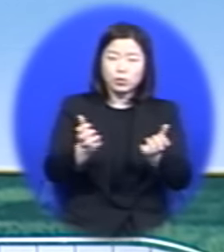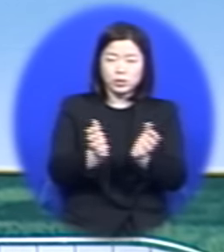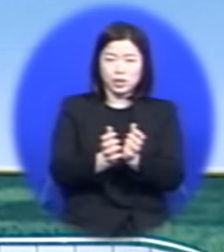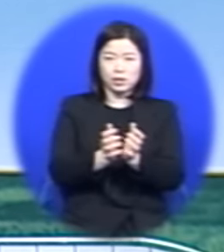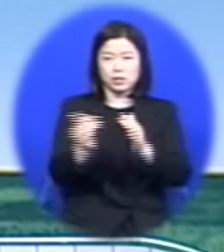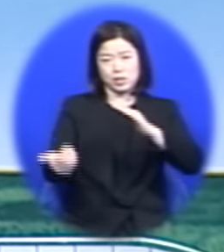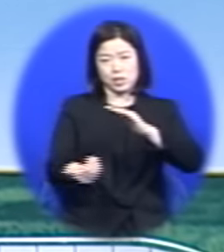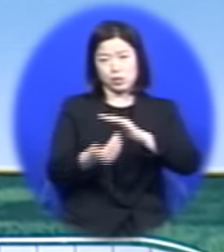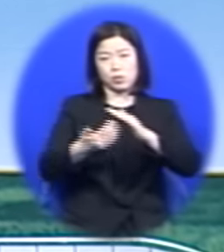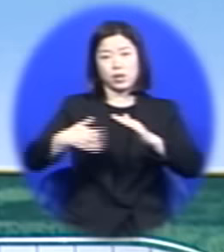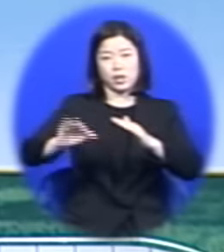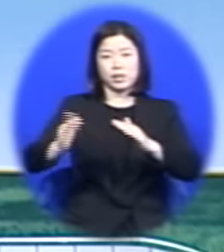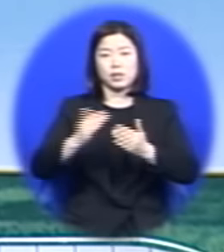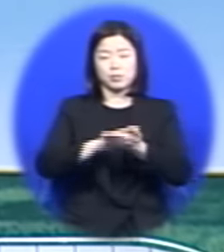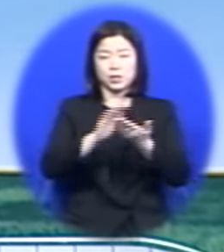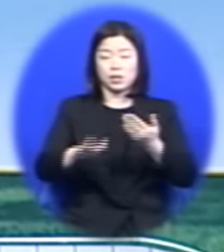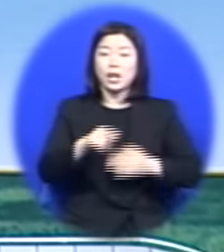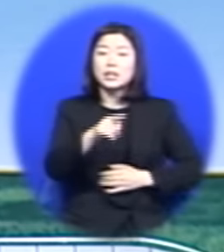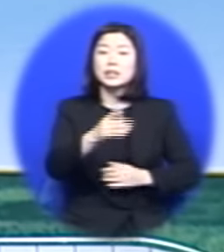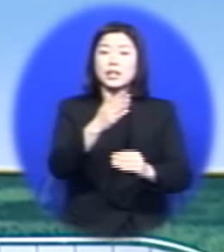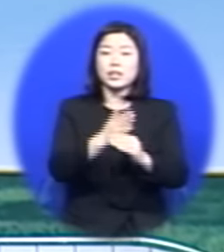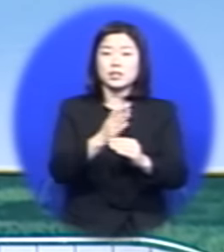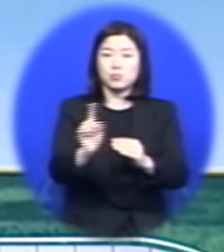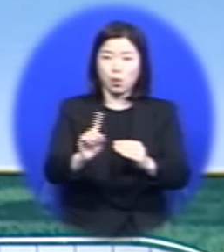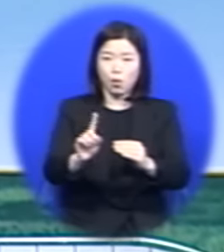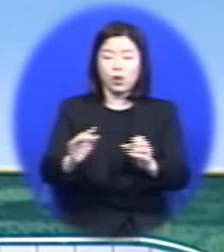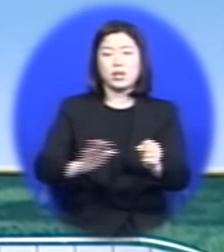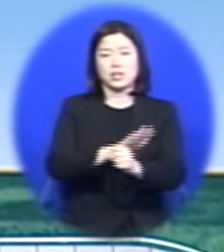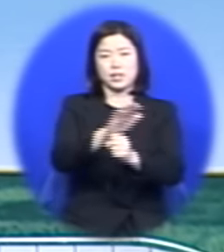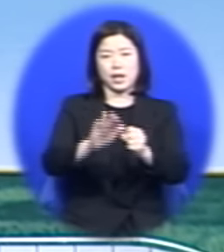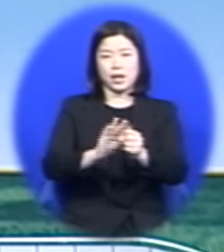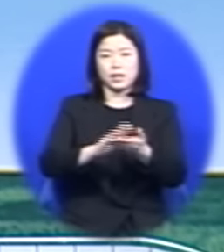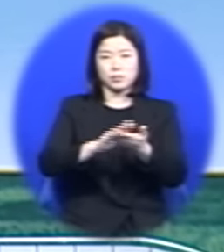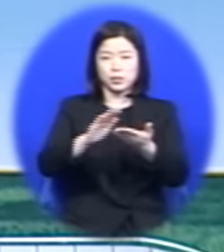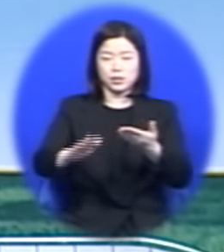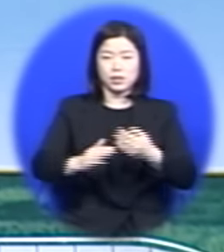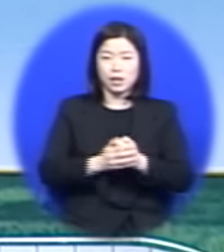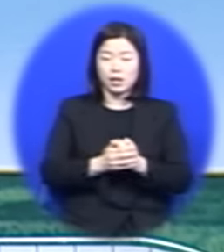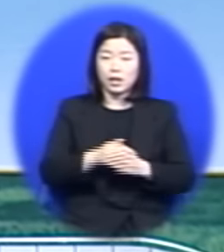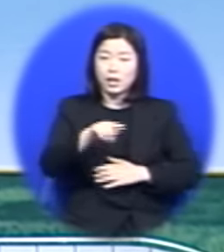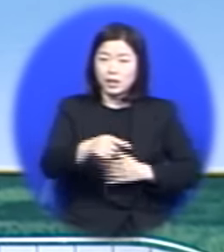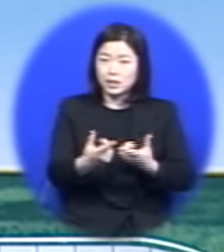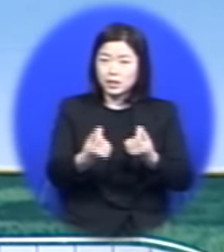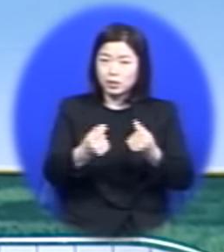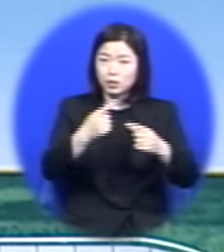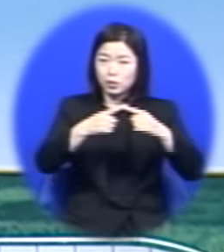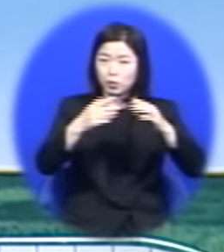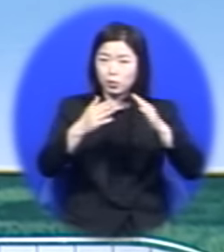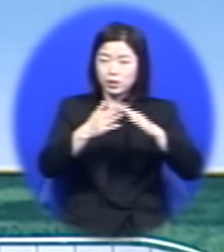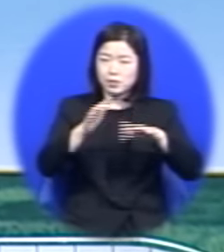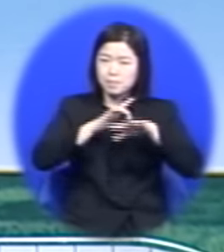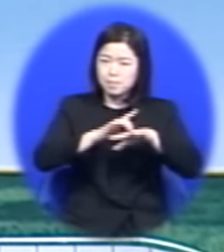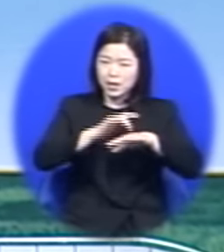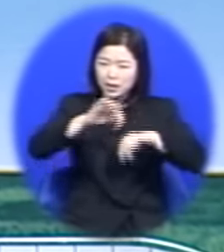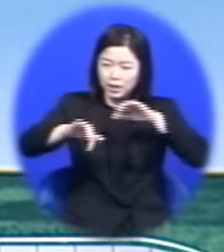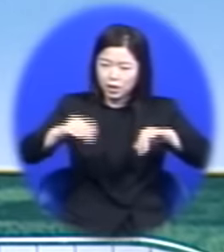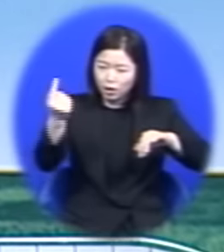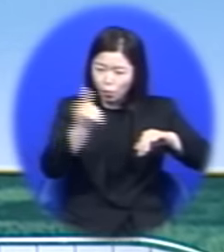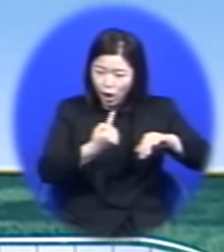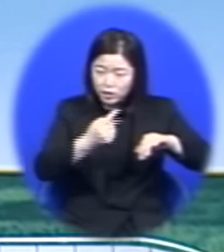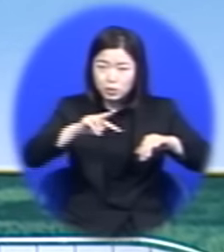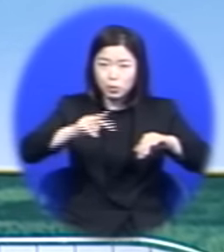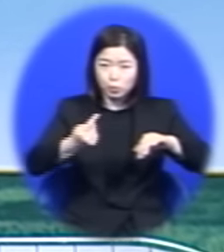합니다. 그 핵심이 사랑인 거예요. 이런 교회는 마귀가 틈타 들어왔다가 머리가